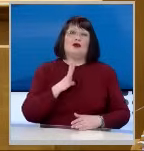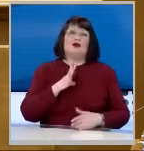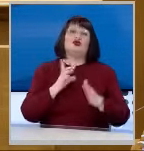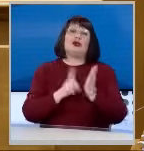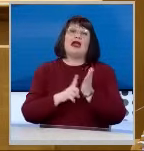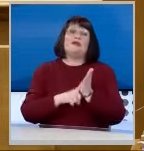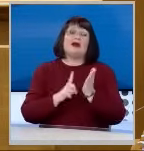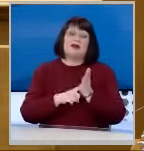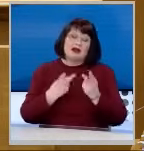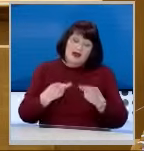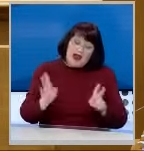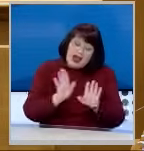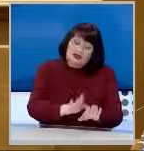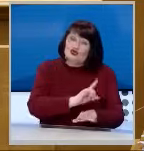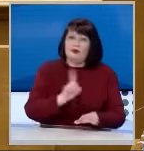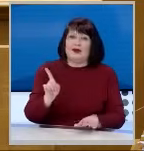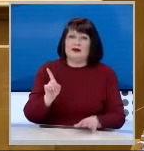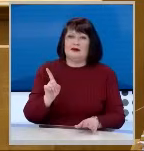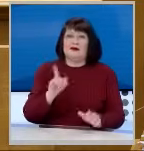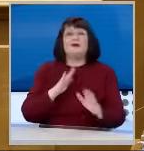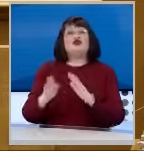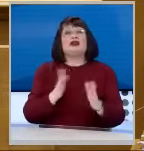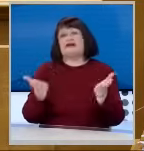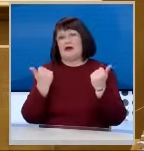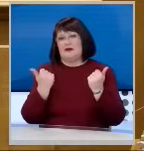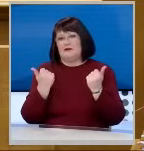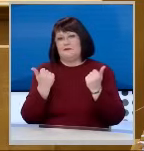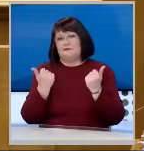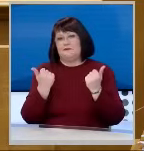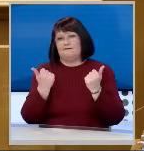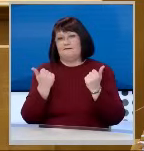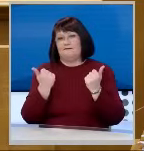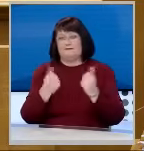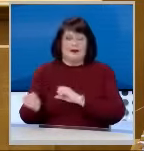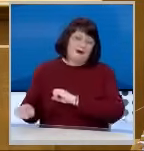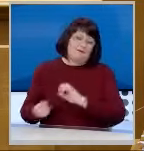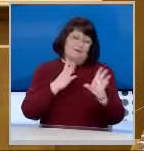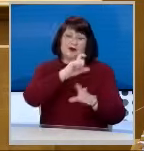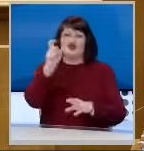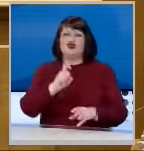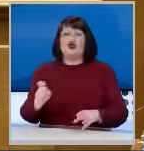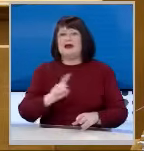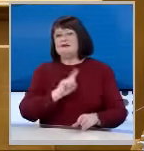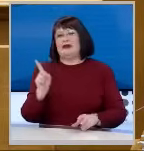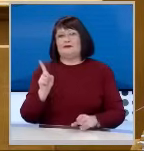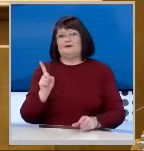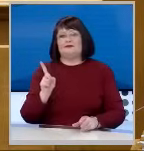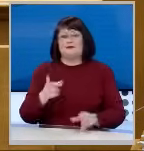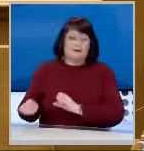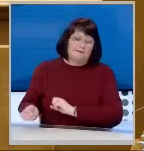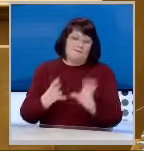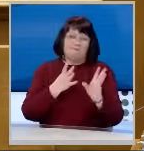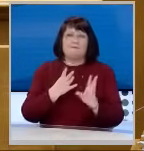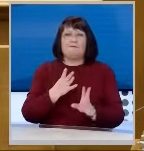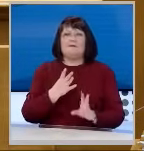μην τους αφήσετε απροστάτευτους να μην πετάξετε τις ζωές τους να μην πετάξετε